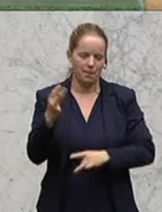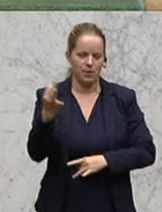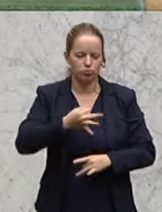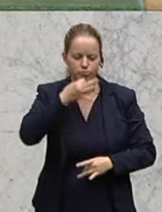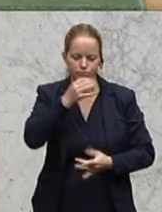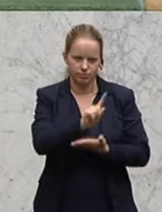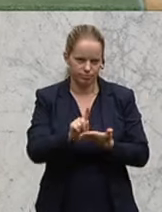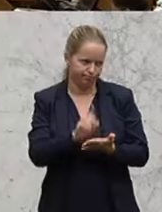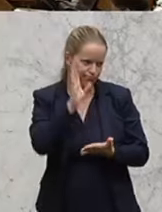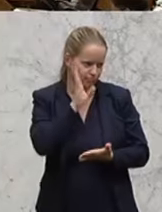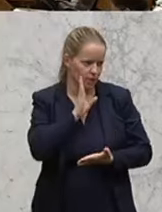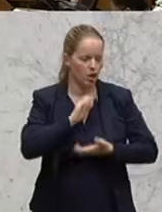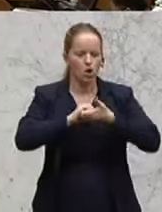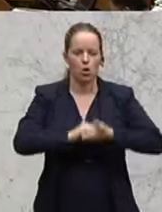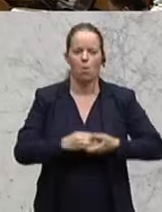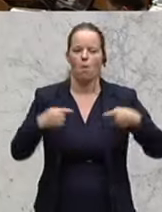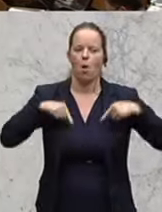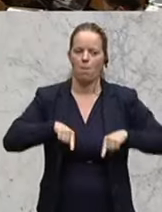Bitte, Herr Klubobmann-Strolz.